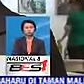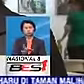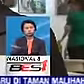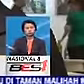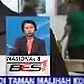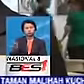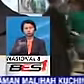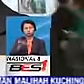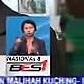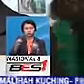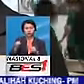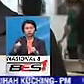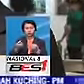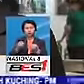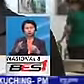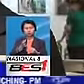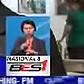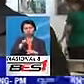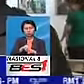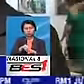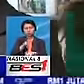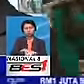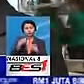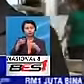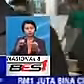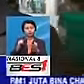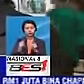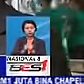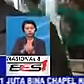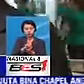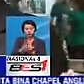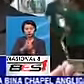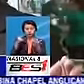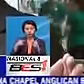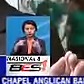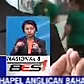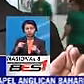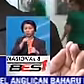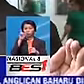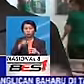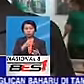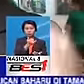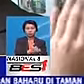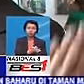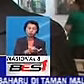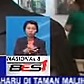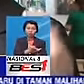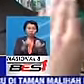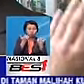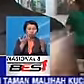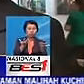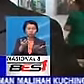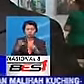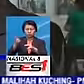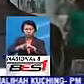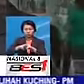keperluan Bu mapi dengan video G yangle menambahkan ilmu dia orang